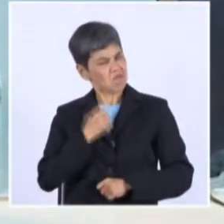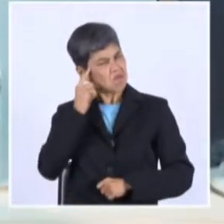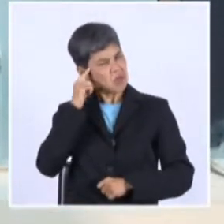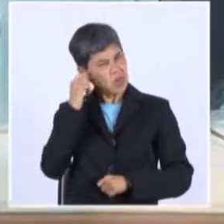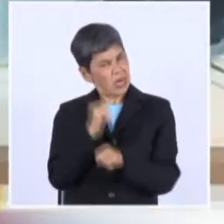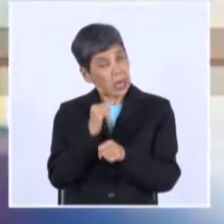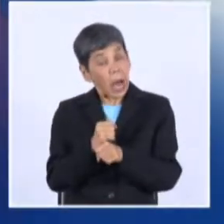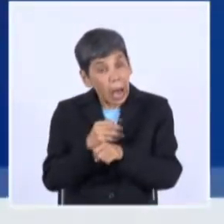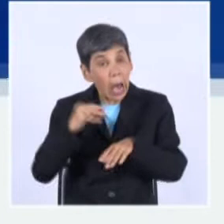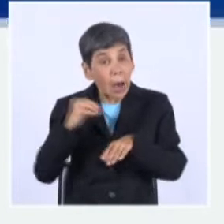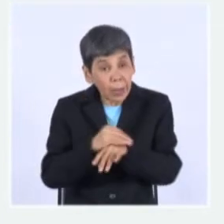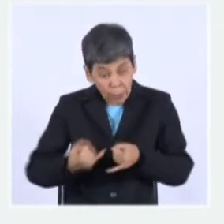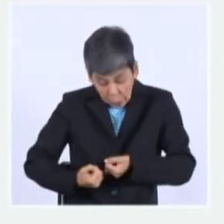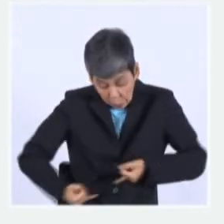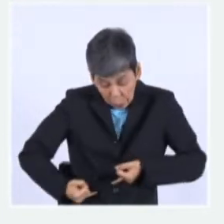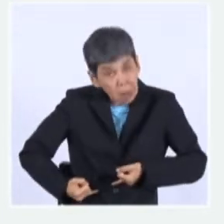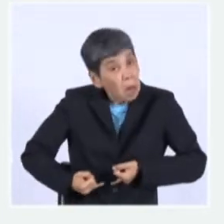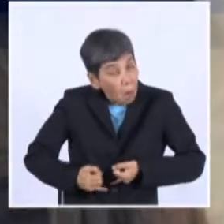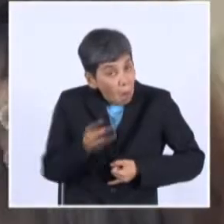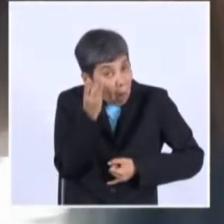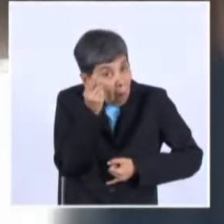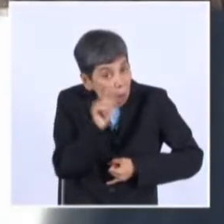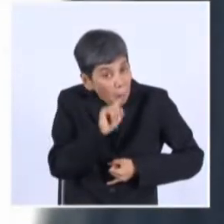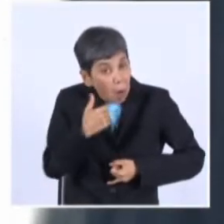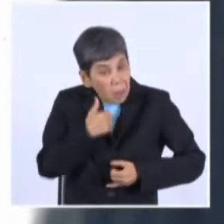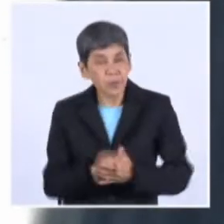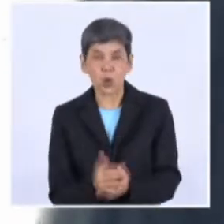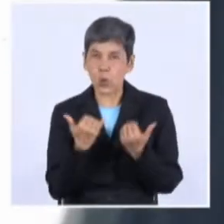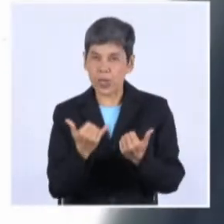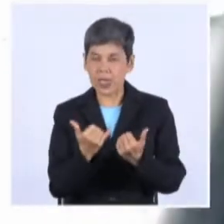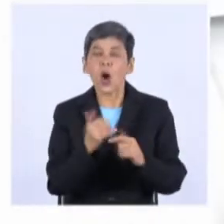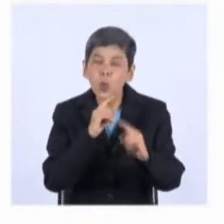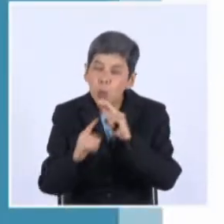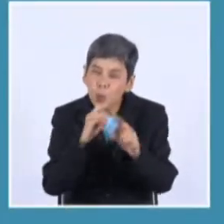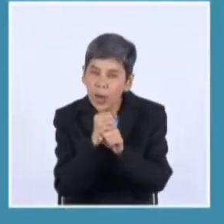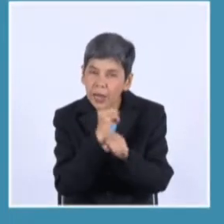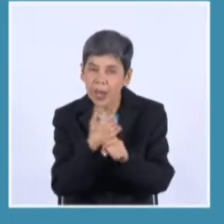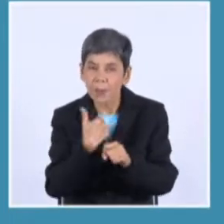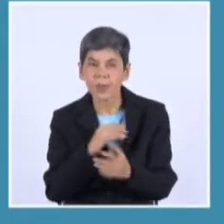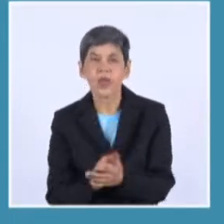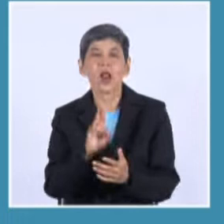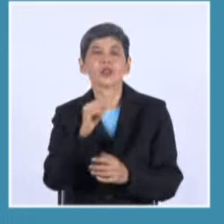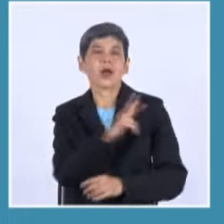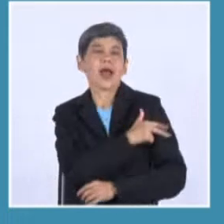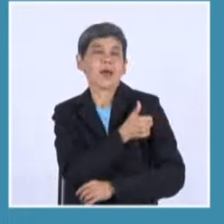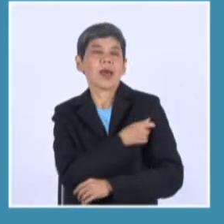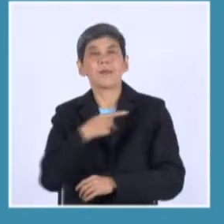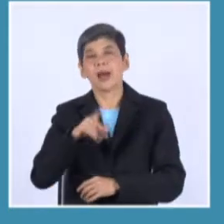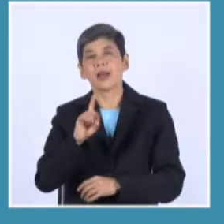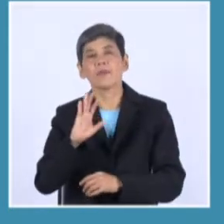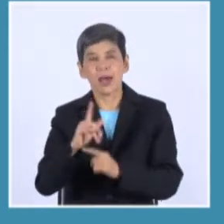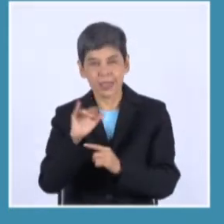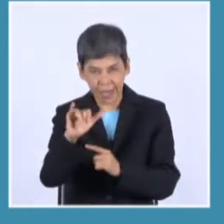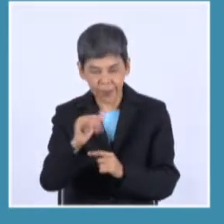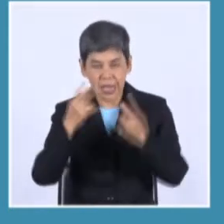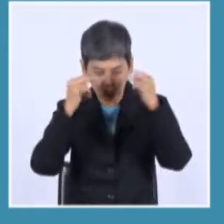าเจ้ามะเร็งท่อน้ำดีนี้มีความน่ากลัวแค่ไหนวันนี้เราจึงได้มาพูดคุยกับรองศาสตราจารย์นายแพทย์ประเดิมชัยคงคำ